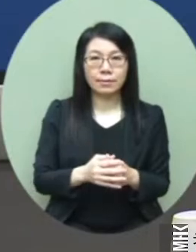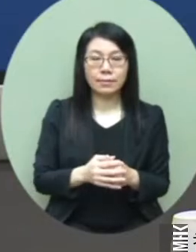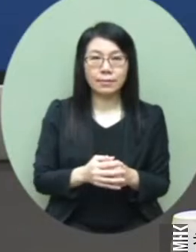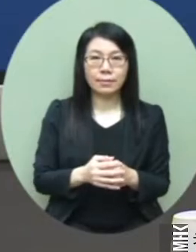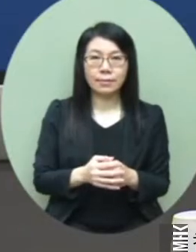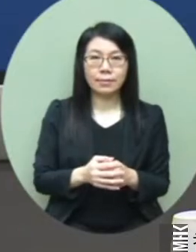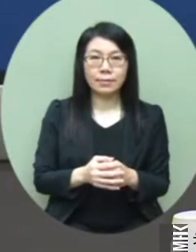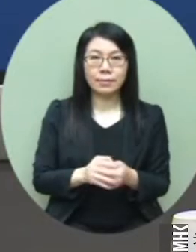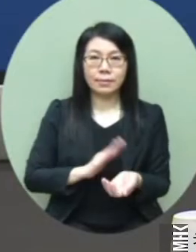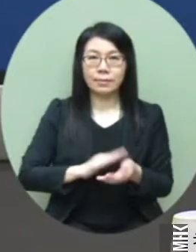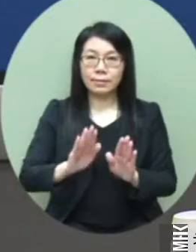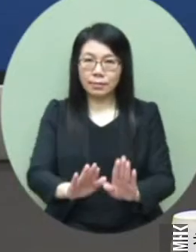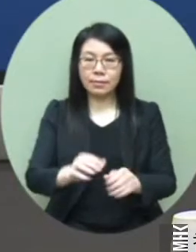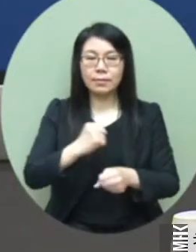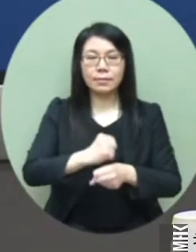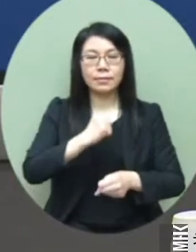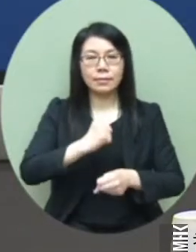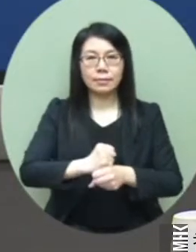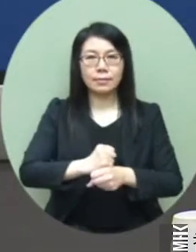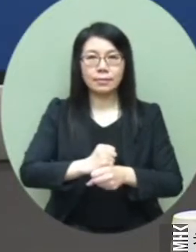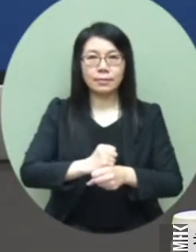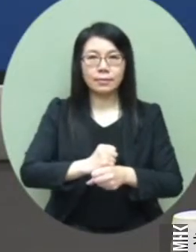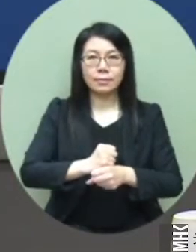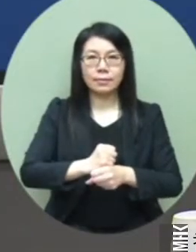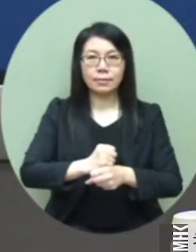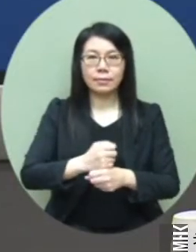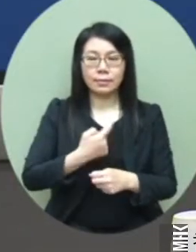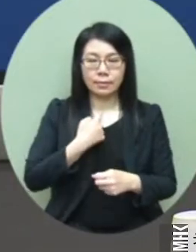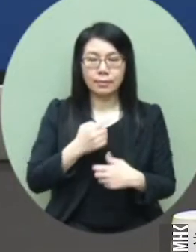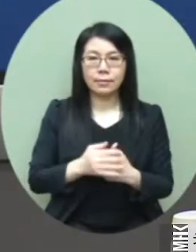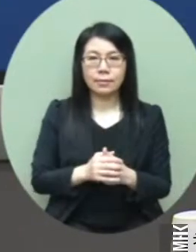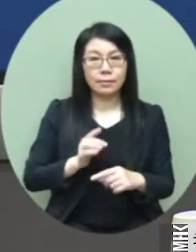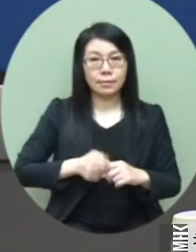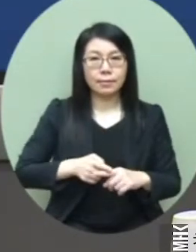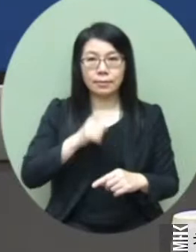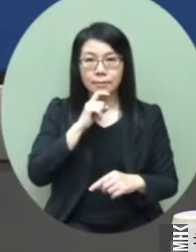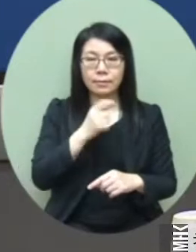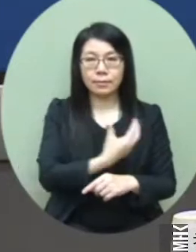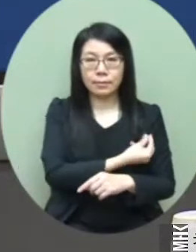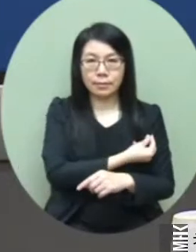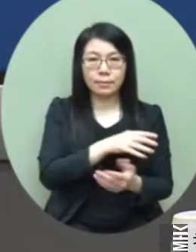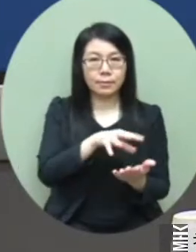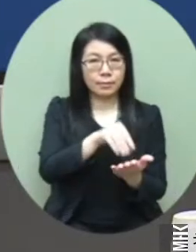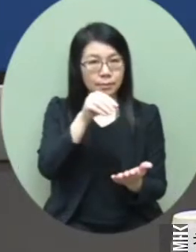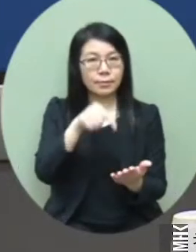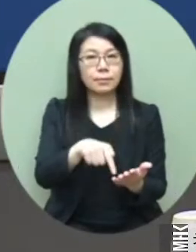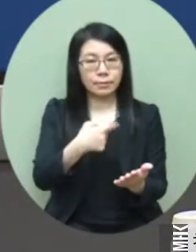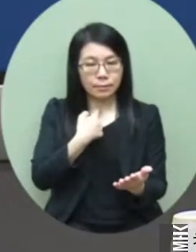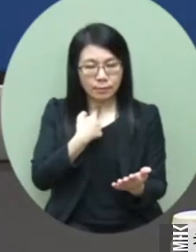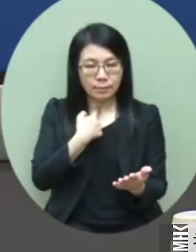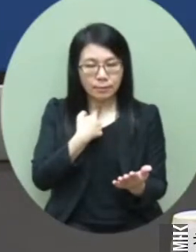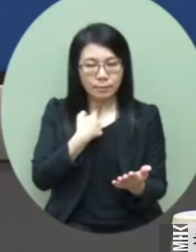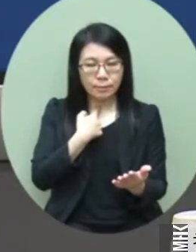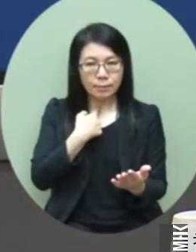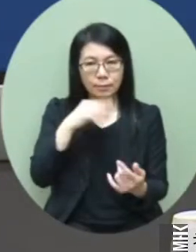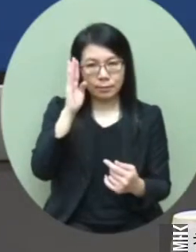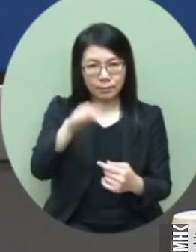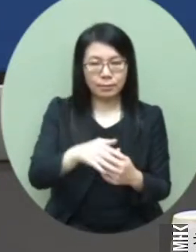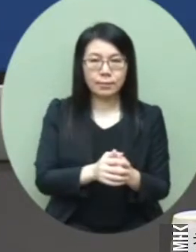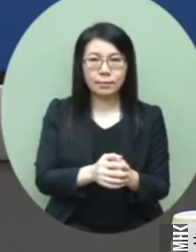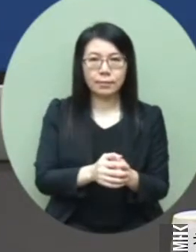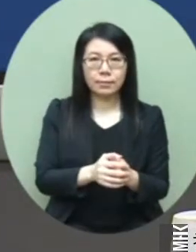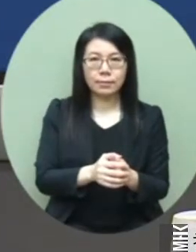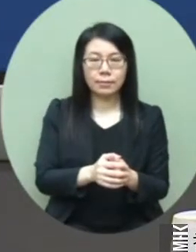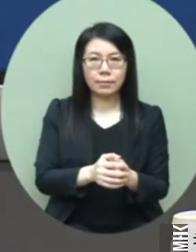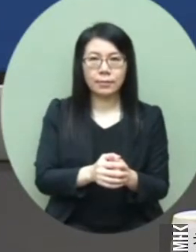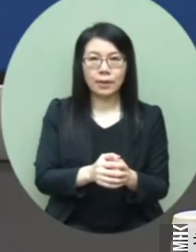那么另外当然有一个疫苗的通行证，那么也要求要进入这些稍后放宽的场